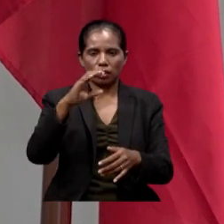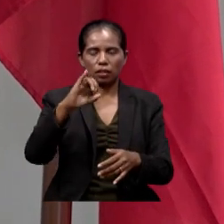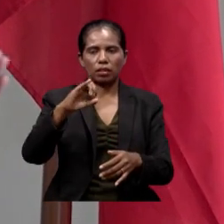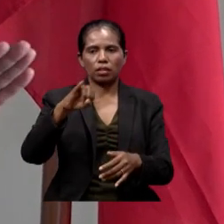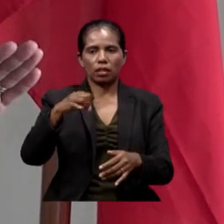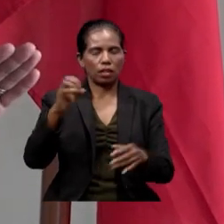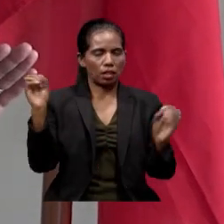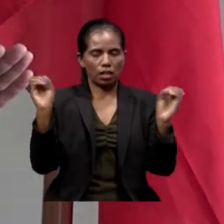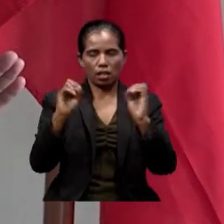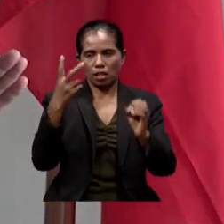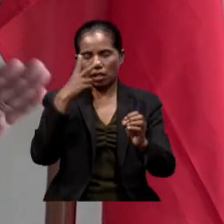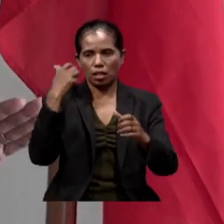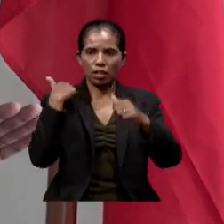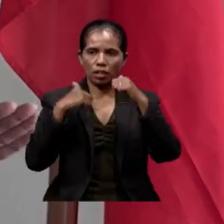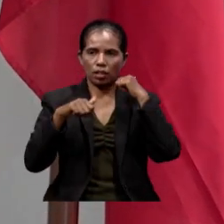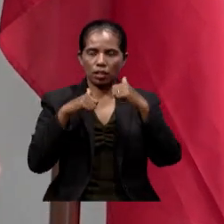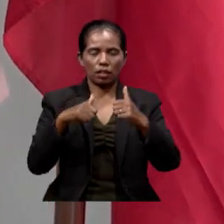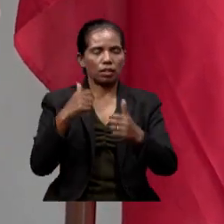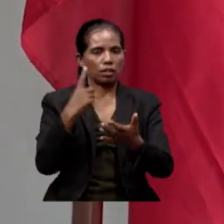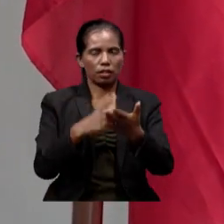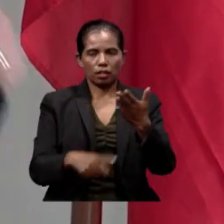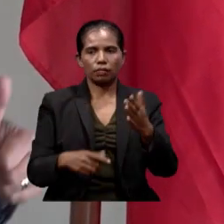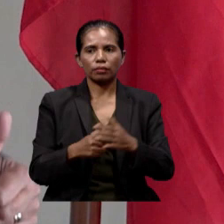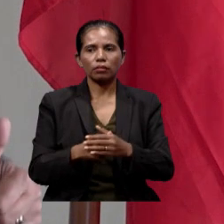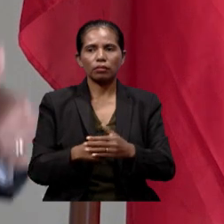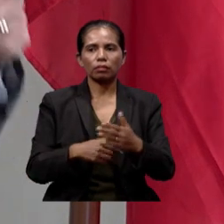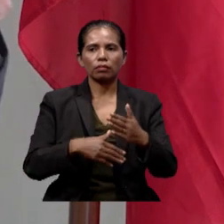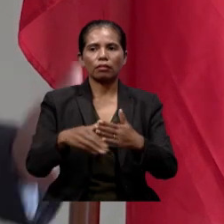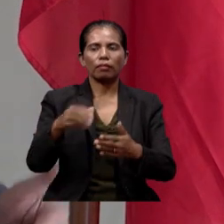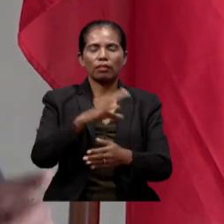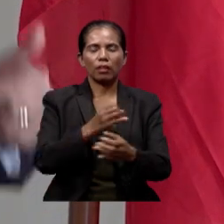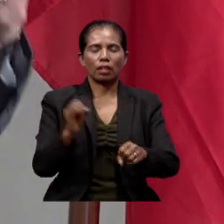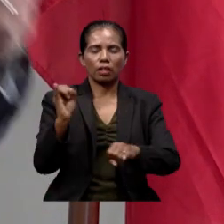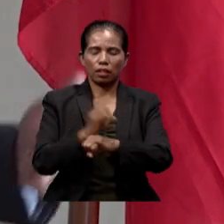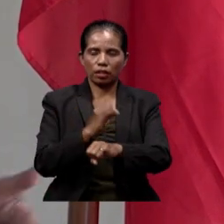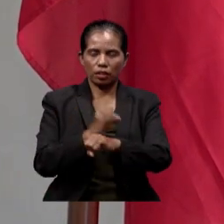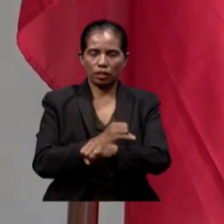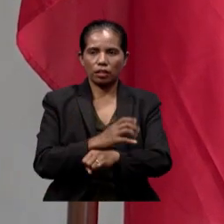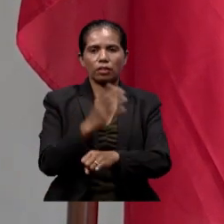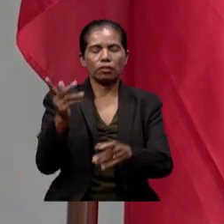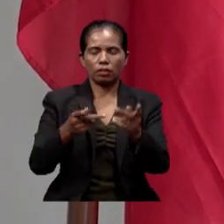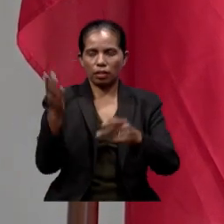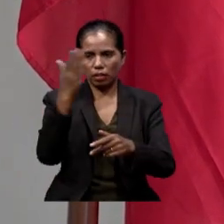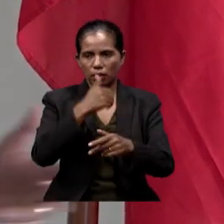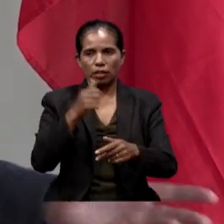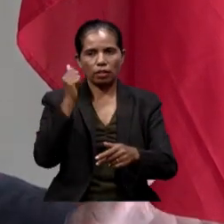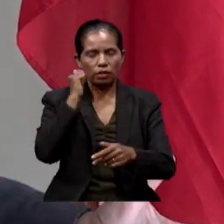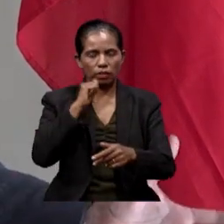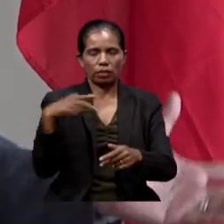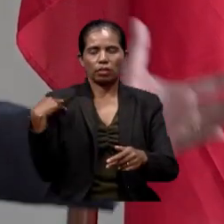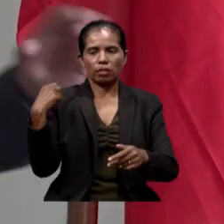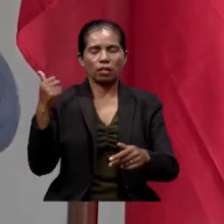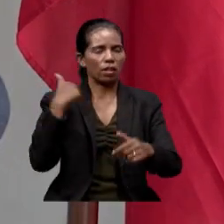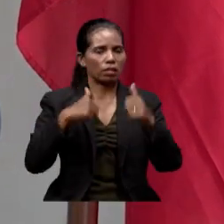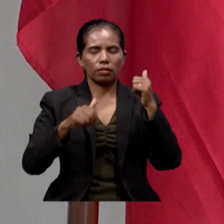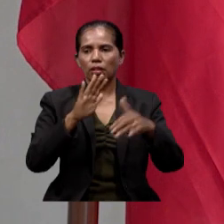lahare ba aktividad sendiri. Konstruksi sivil iya, industri iya, turismo iya, veto iya. Aktividad